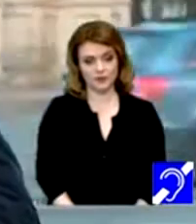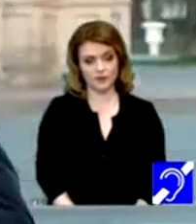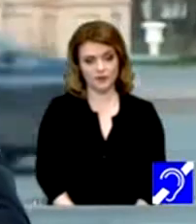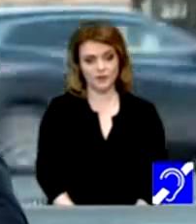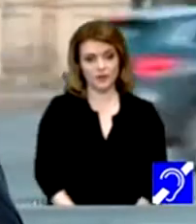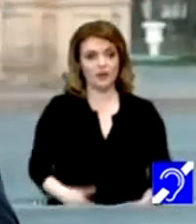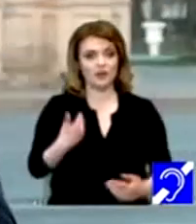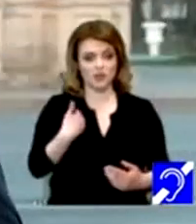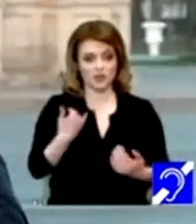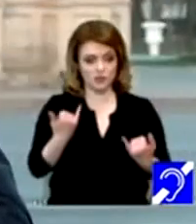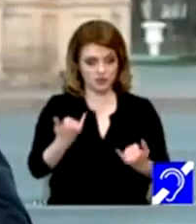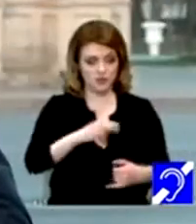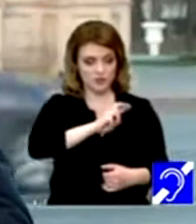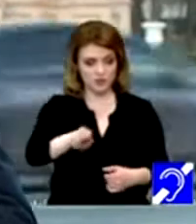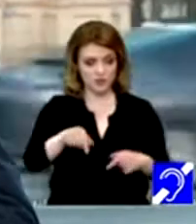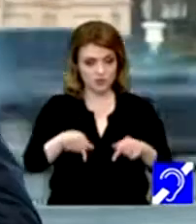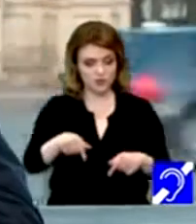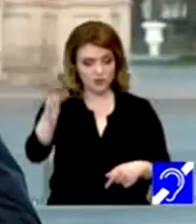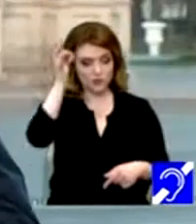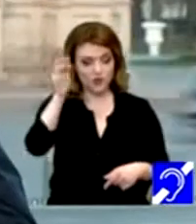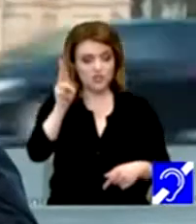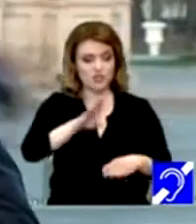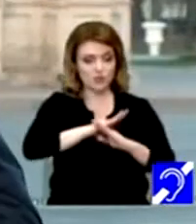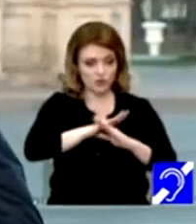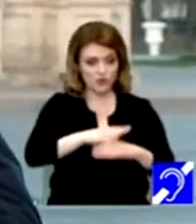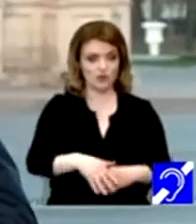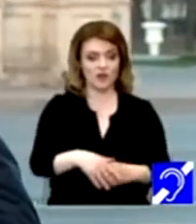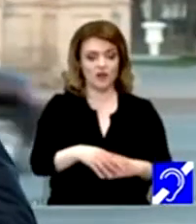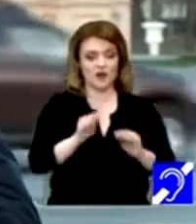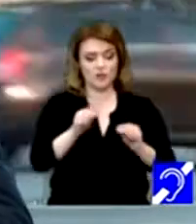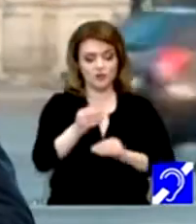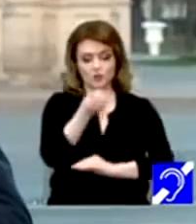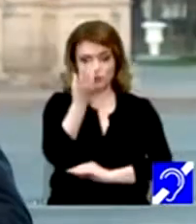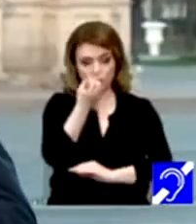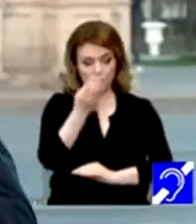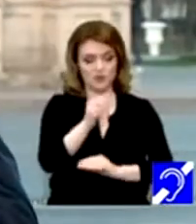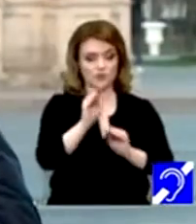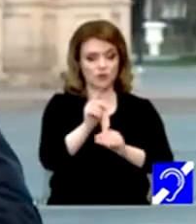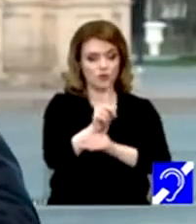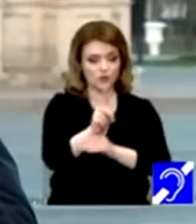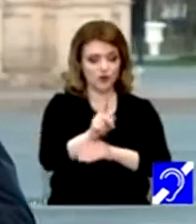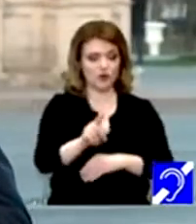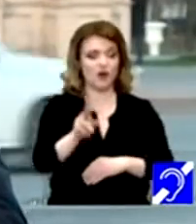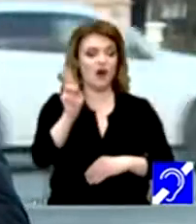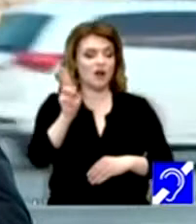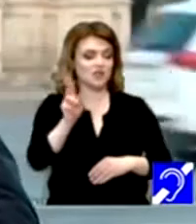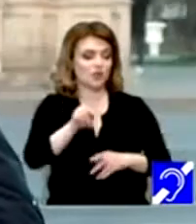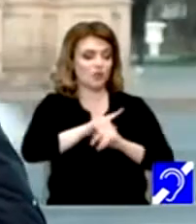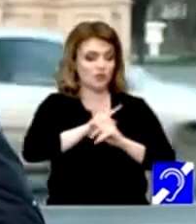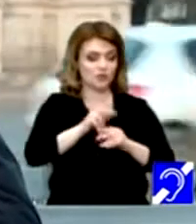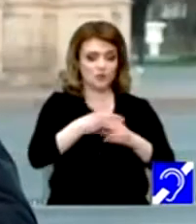Suntem aici ca să-i pomenim pe cei care au murit. Suntem aici să închinăm o floare, să aprindem o lumânare în cinstea celor care au murit fără nicio